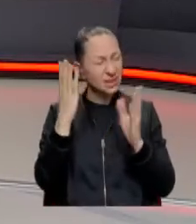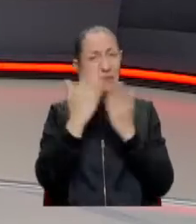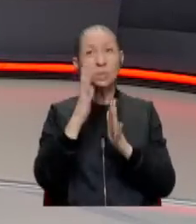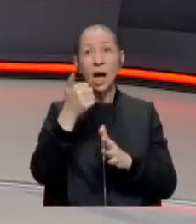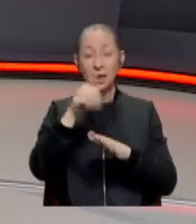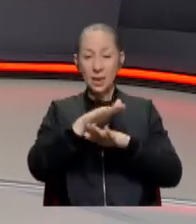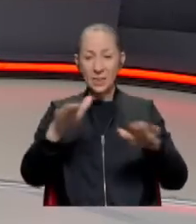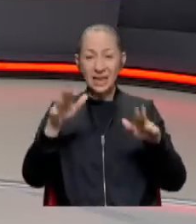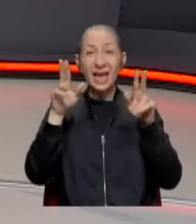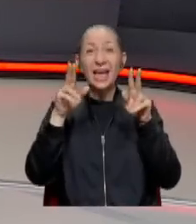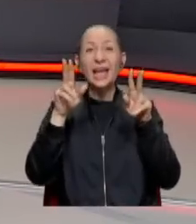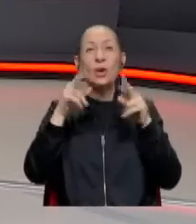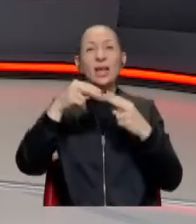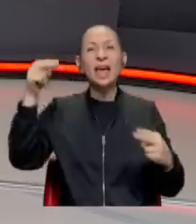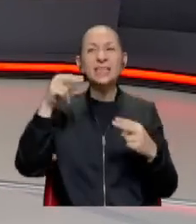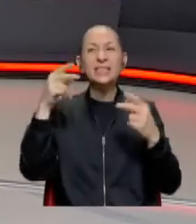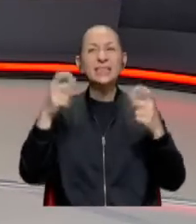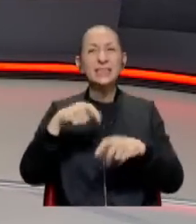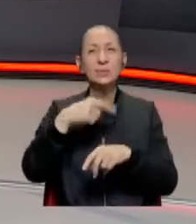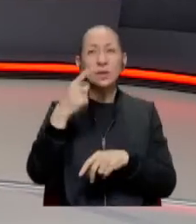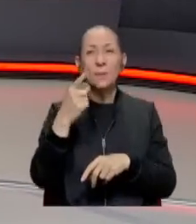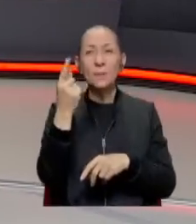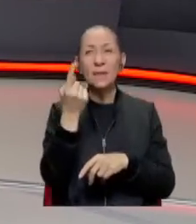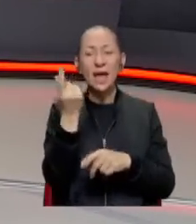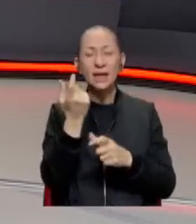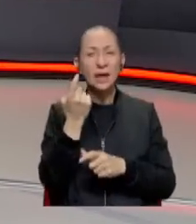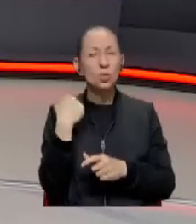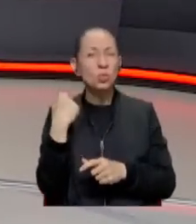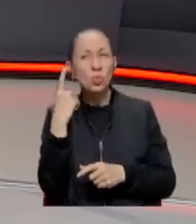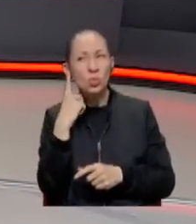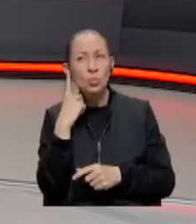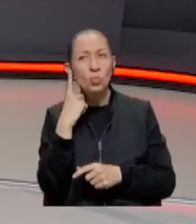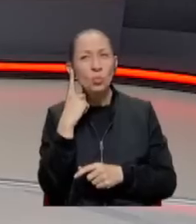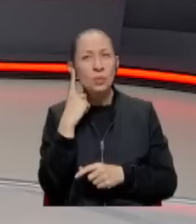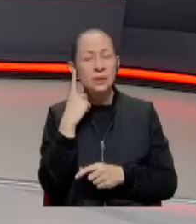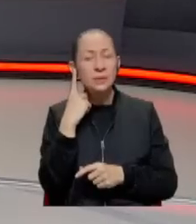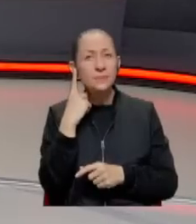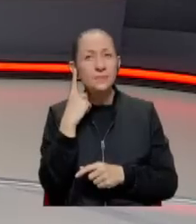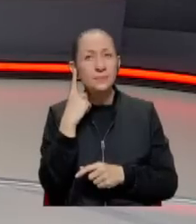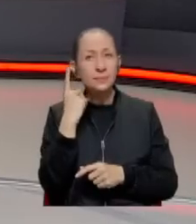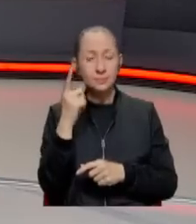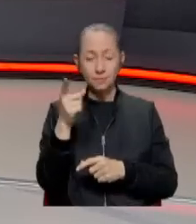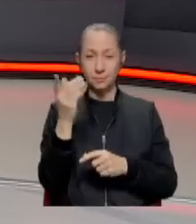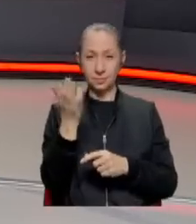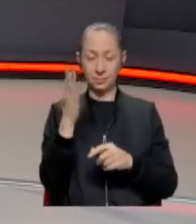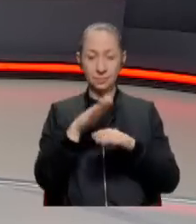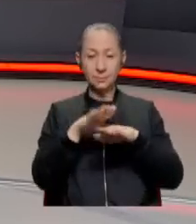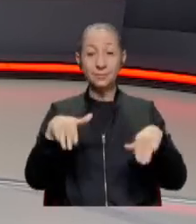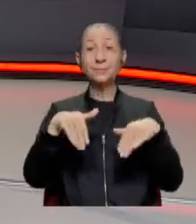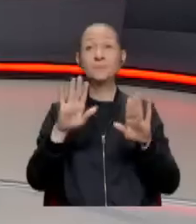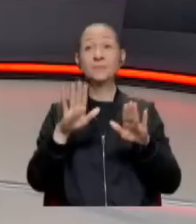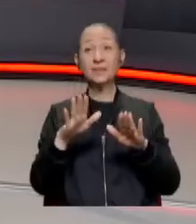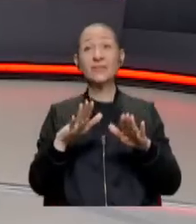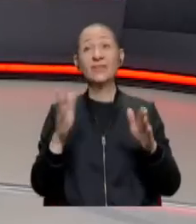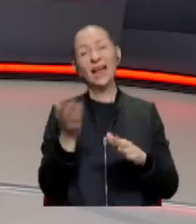altılı Masalı hikayesi sırasında söylüyorlardı bir yerden kulağıma çalınmıştı orada hani masada değil ama